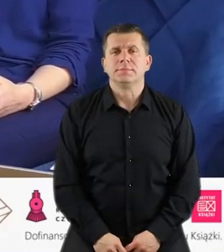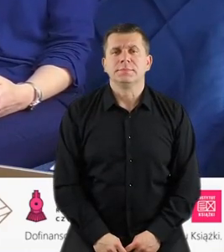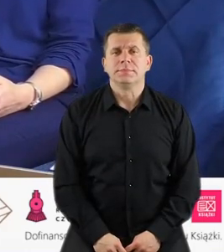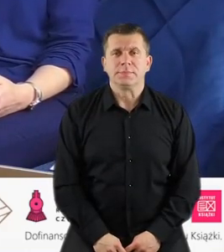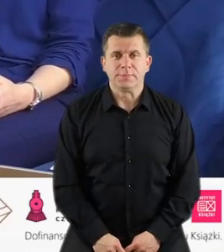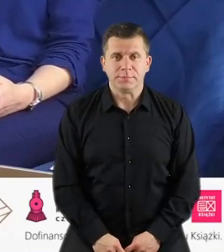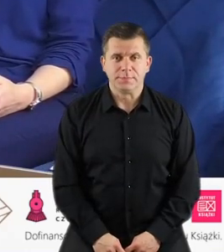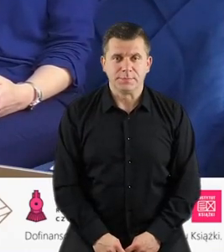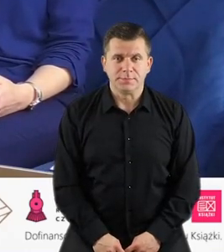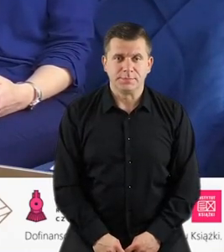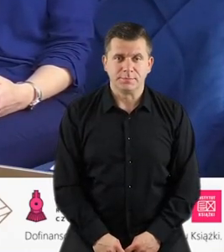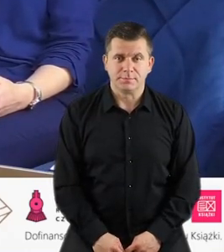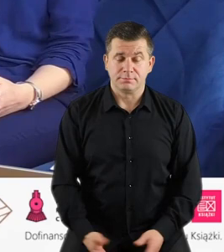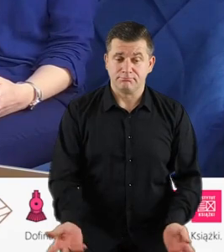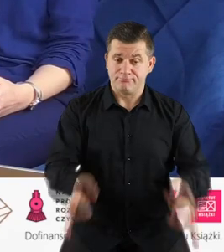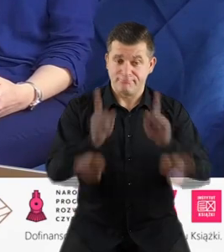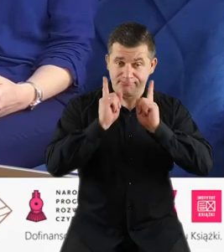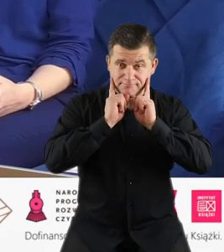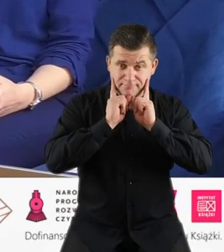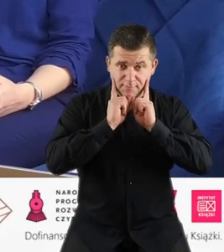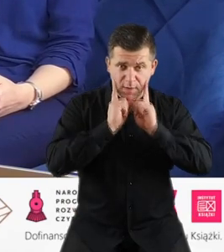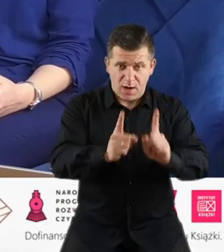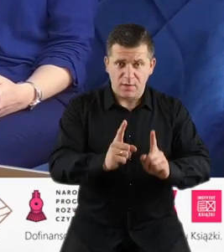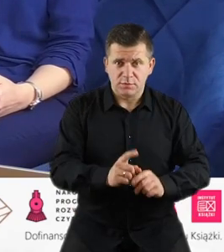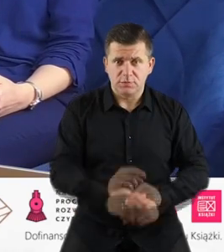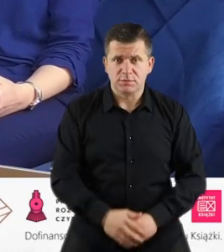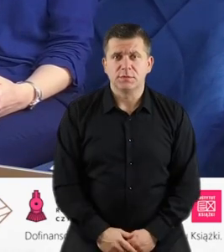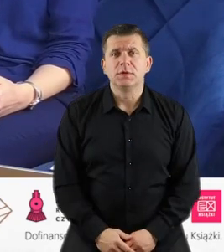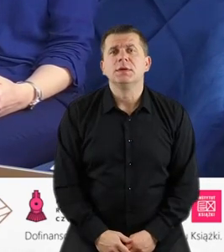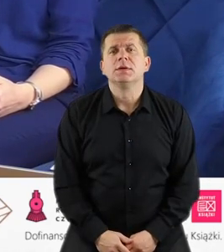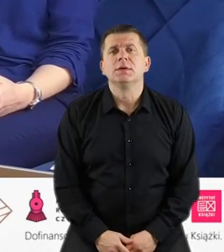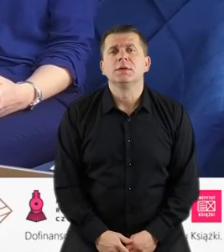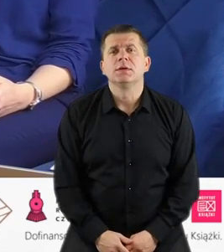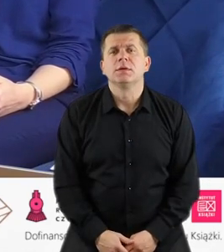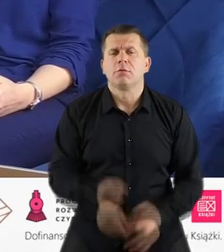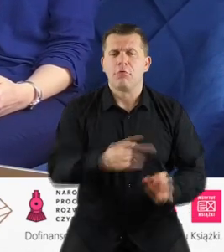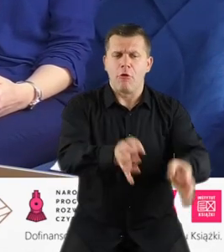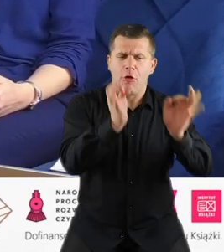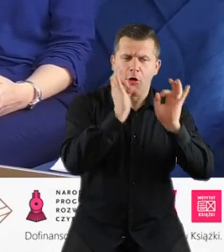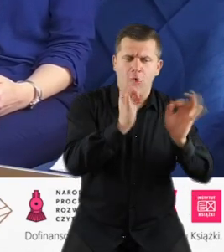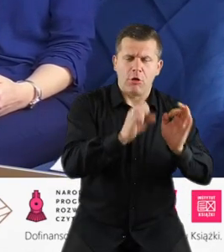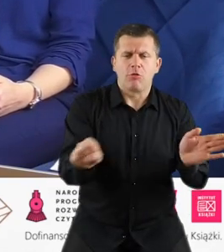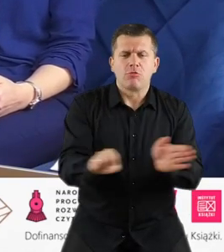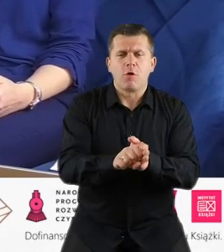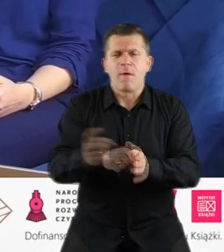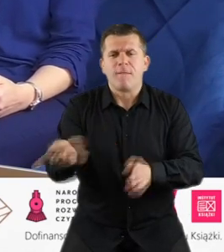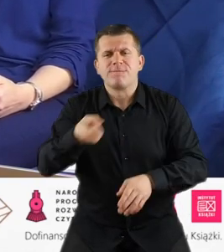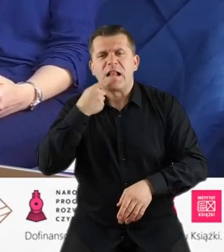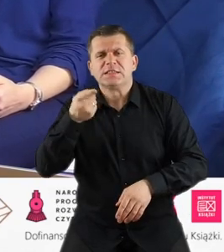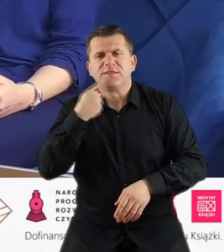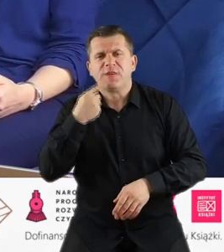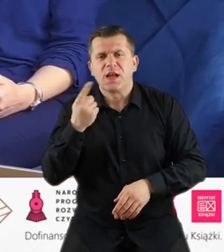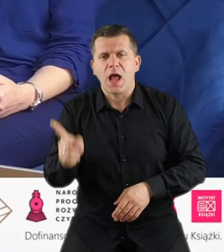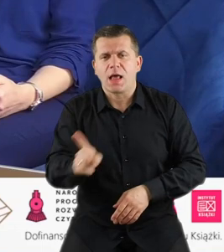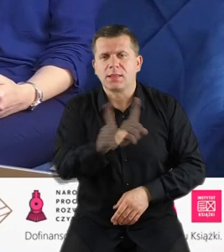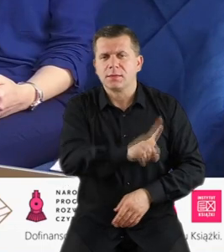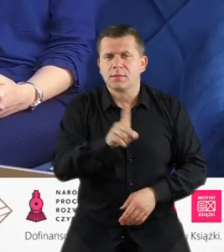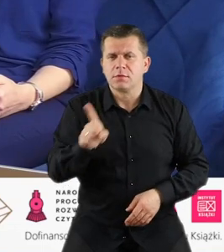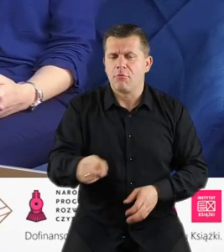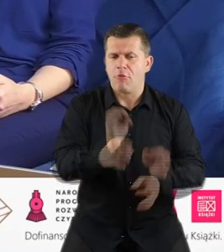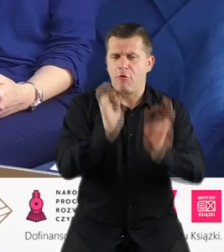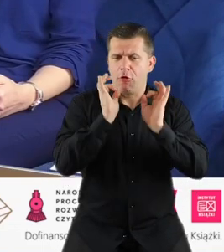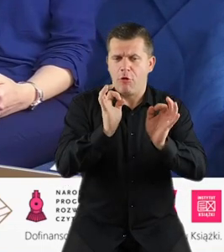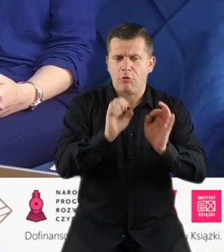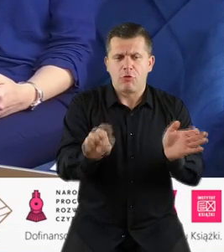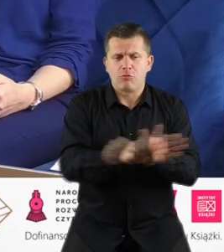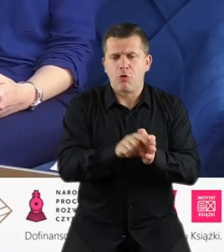stosunek właśnie, prawdziwość może, no, stosunek oryginału do falsyfikatu. Właśnie